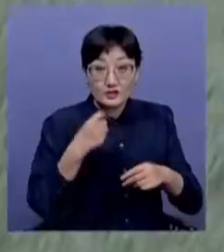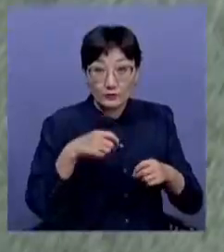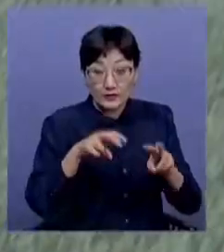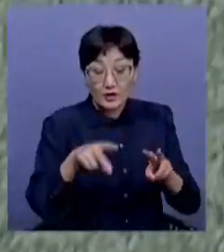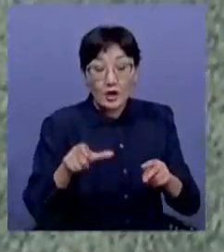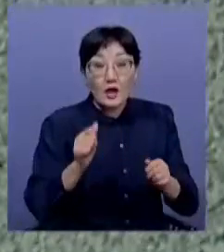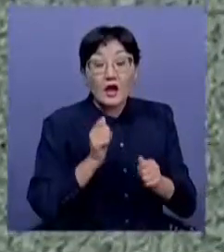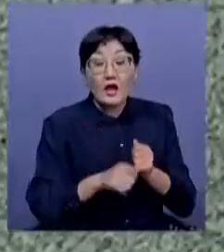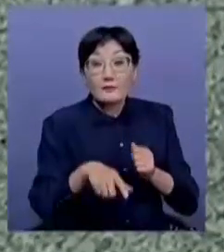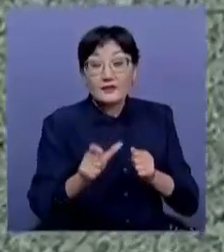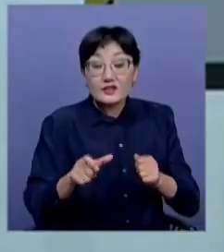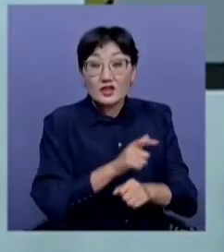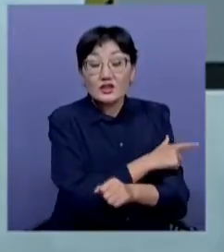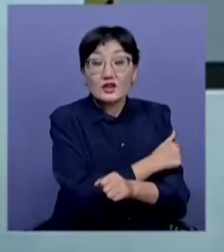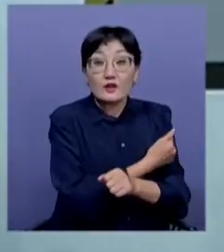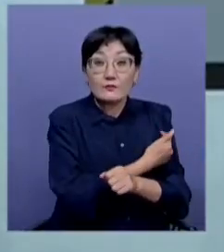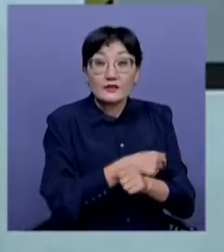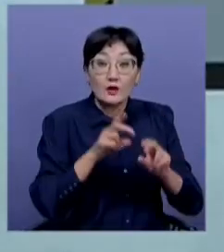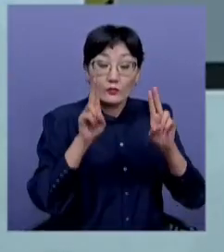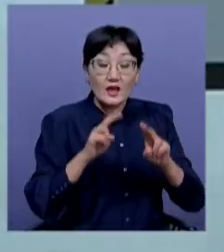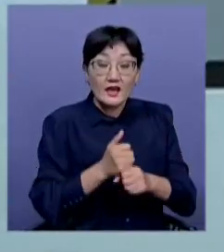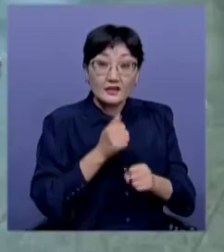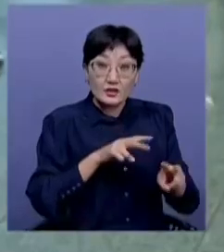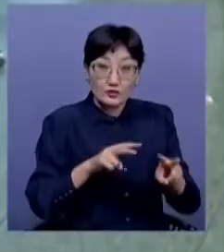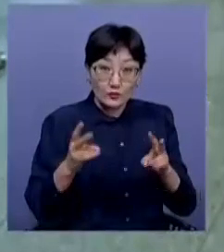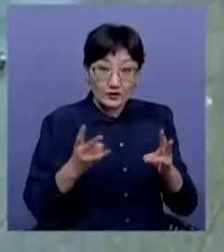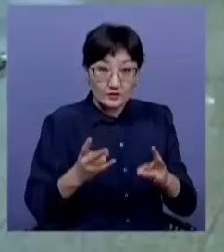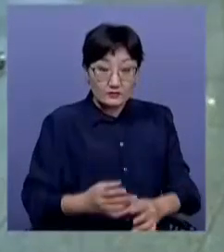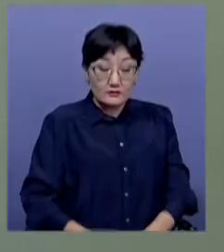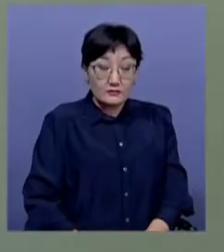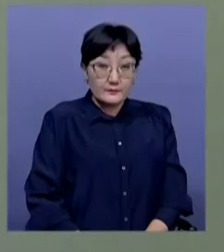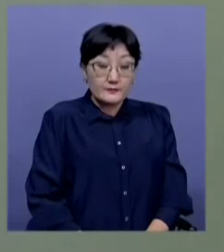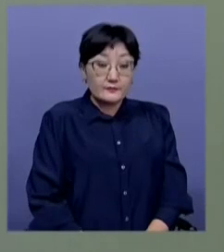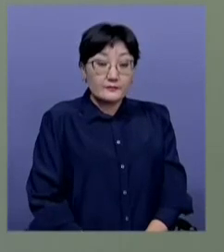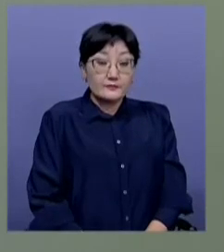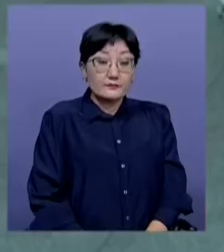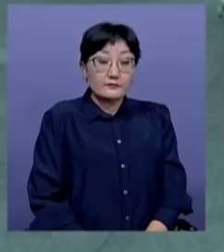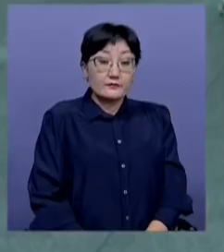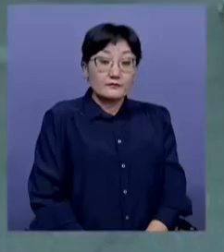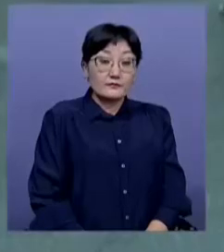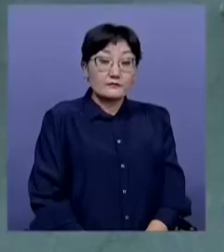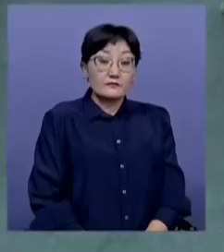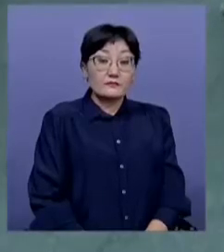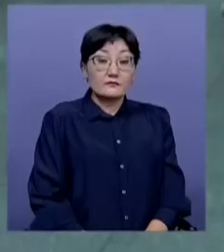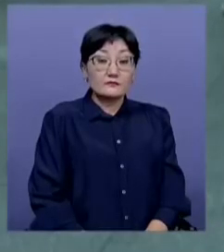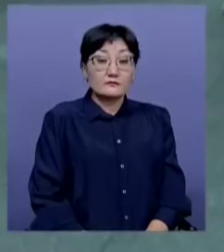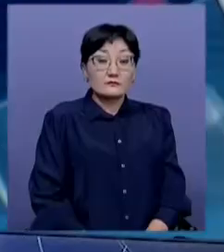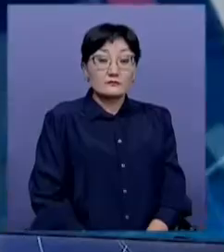әрбір саналы жолаушы карантин талаптарын қатаң сақтауы қажет. Аяулым Көлжігіт, Арсен Сандыбаев, Алматы